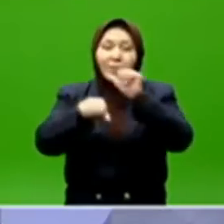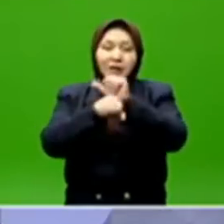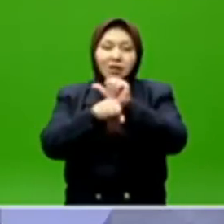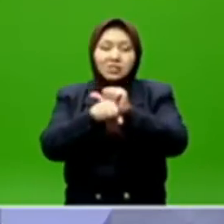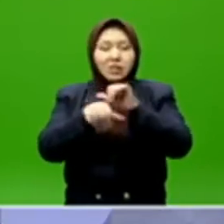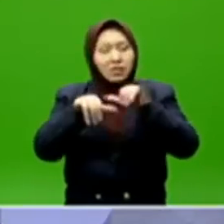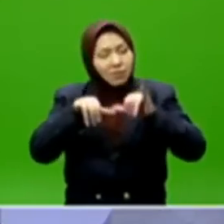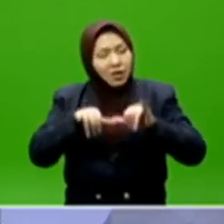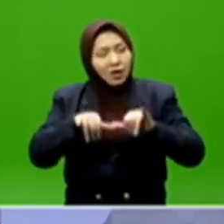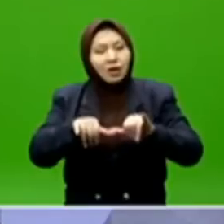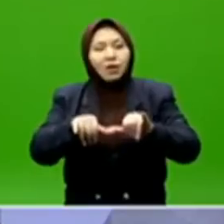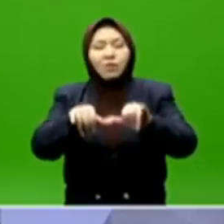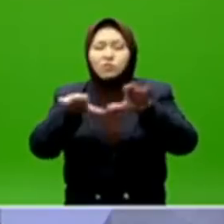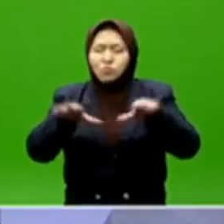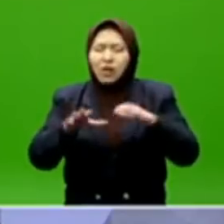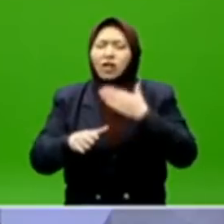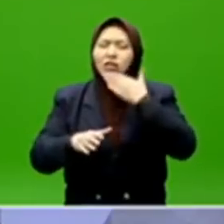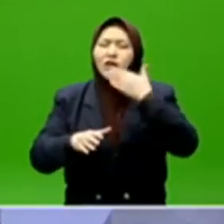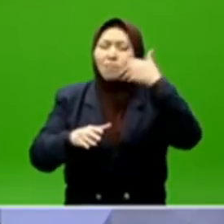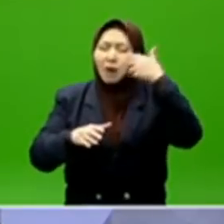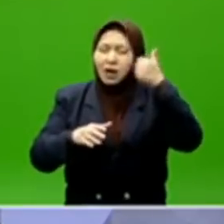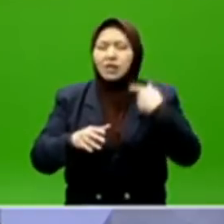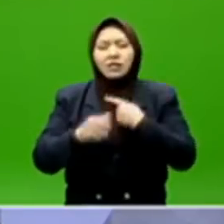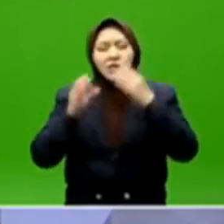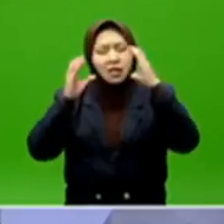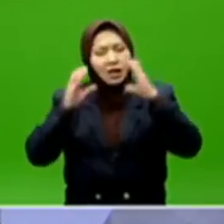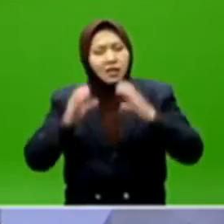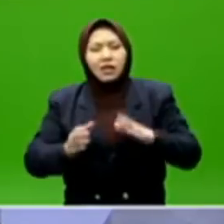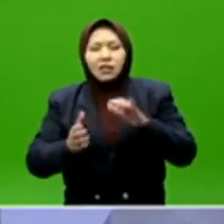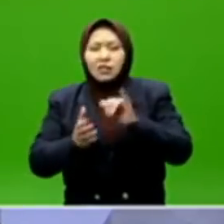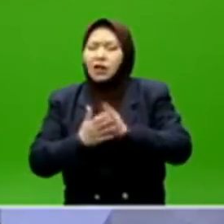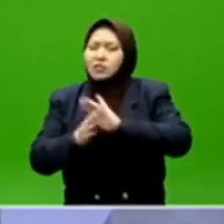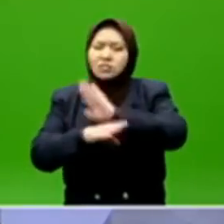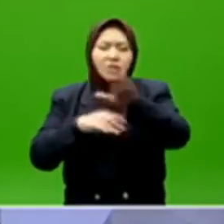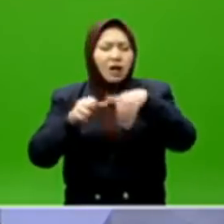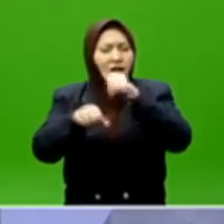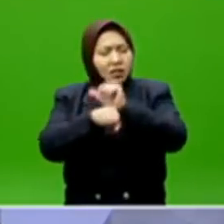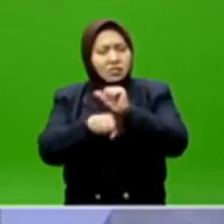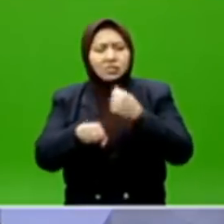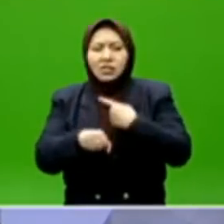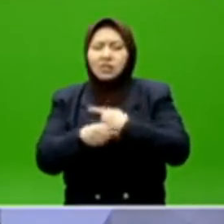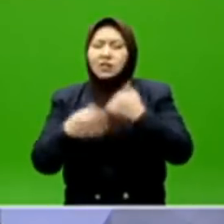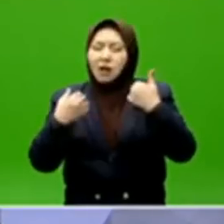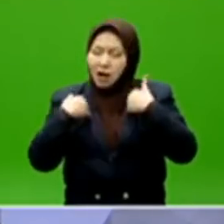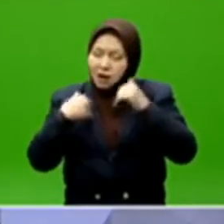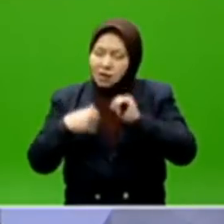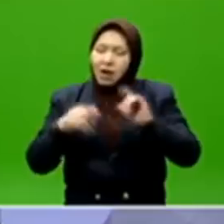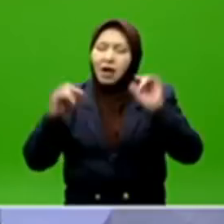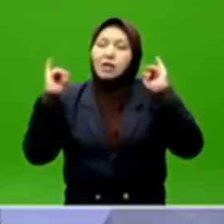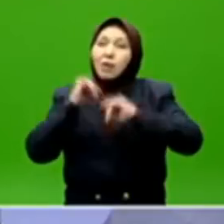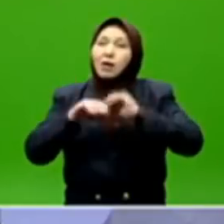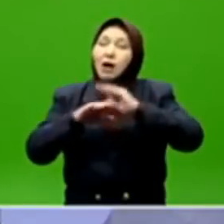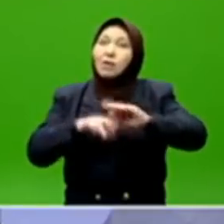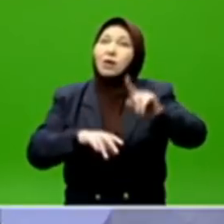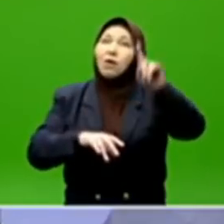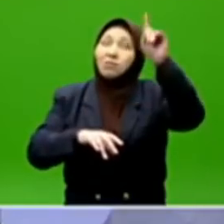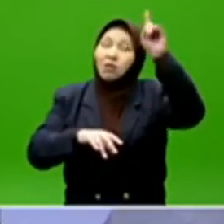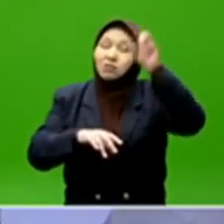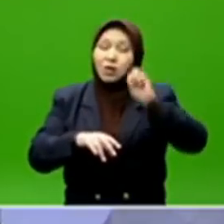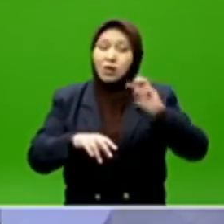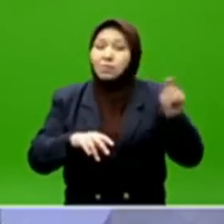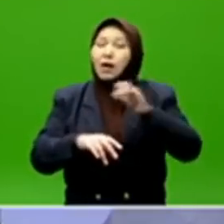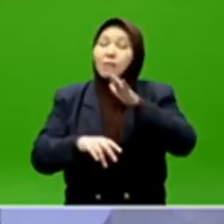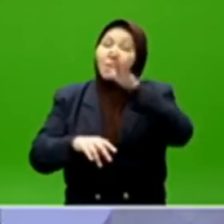terus ya buat yang terbaik. Kita yakin bahawa segala kerja kita adalah ibadah kepada Allah Subhanahu Wa Taala. Juga